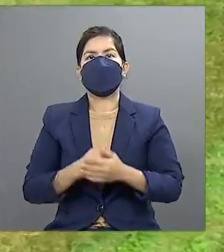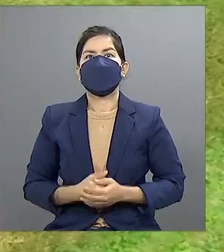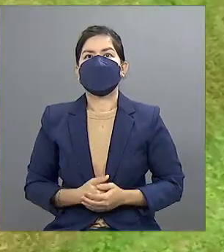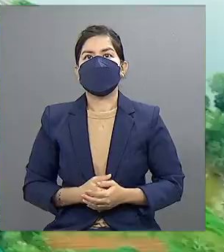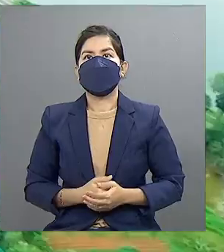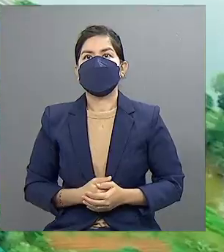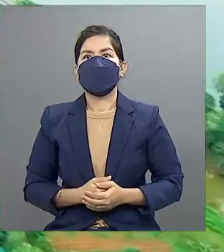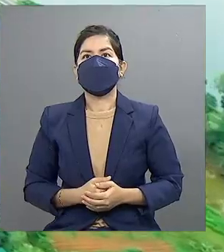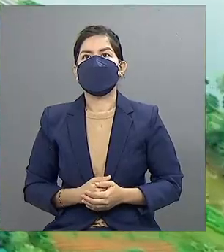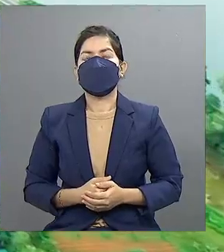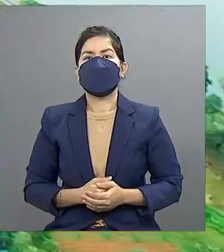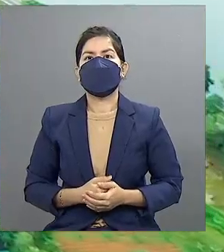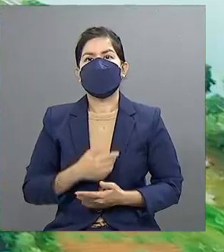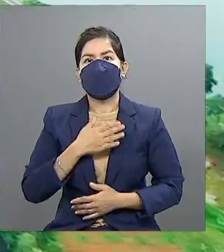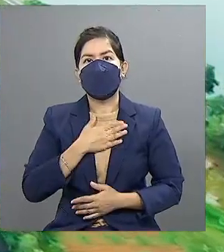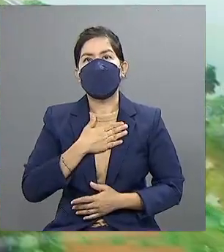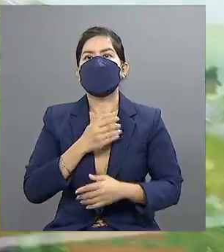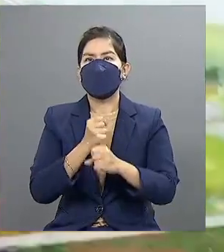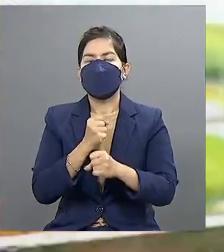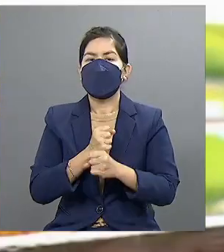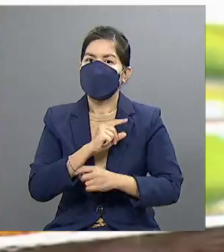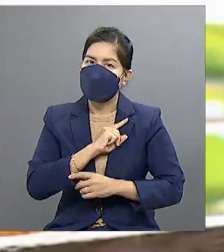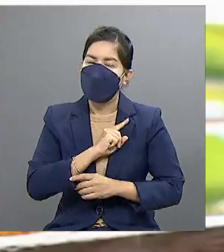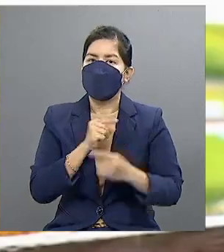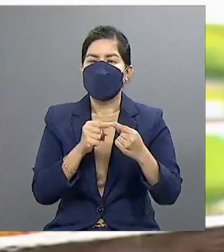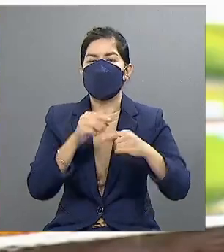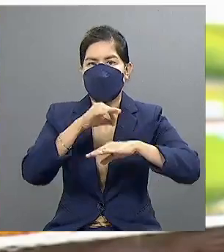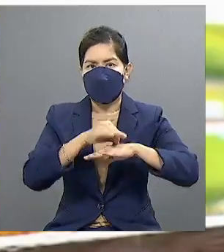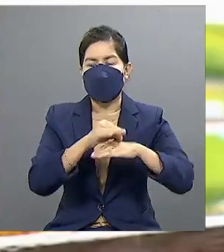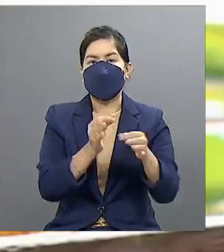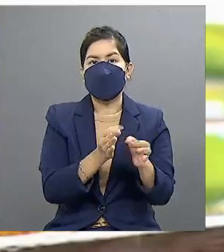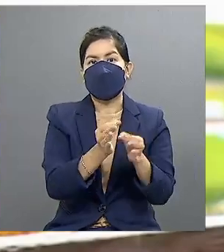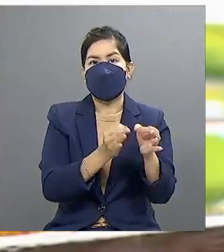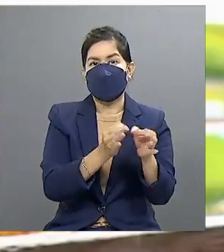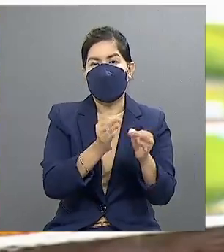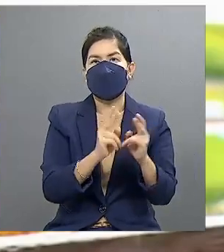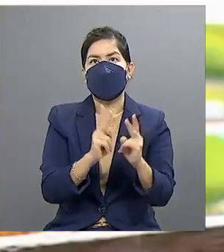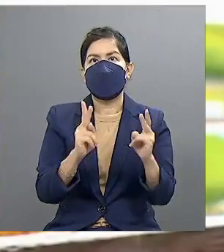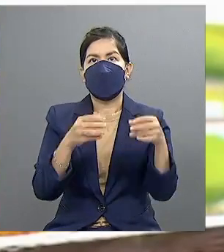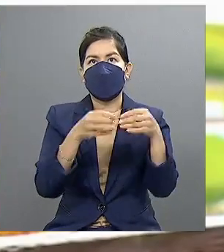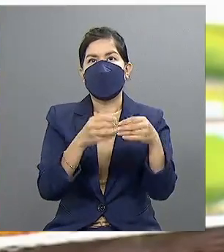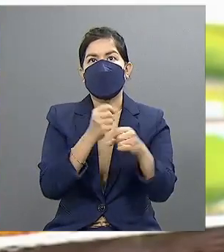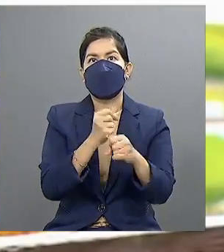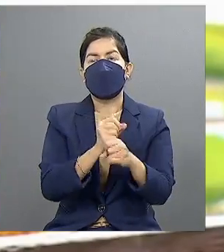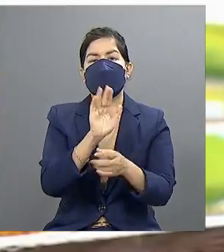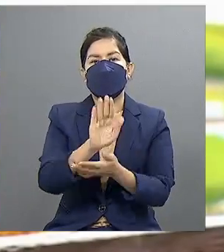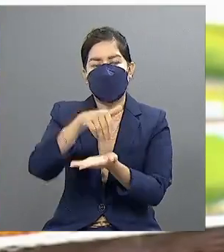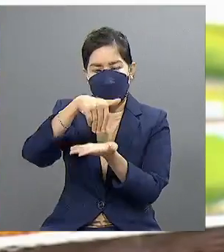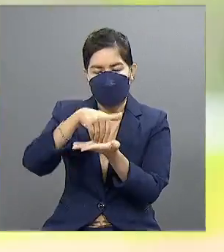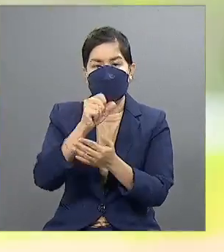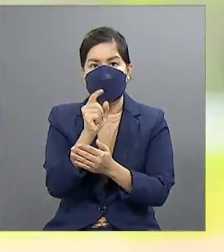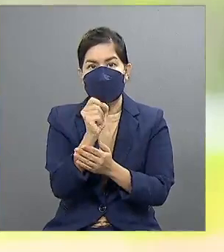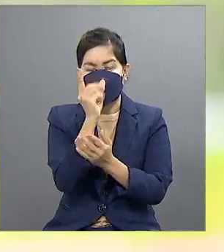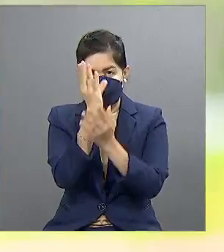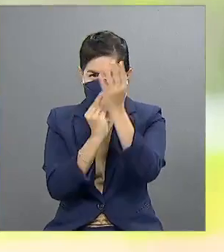ก็ผมทำหน้าที่เป็นที่ปรึกษาคณะทำงานศูนย์การเรียนรู้เศรษฐกิจพอเพียงเรือน